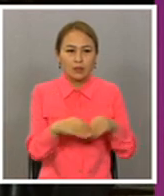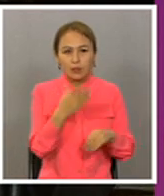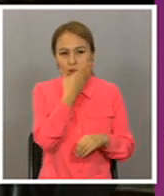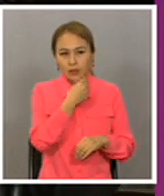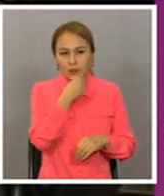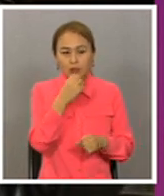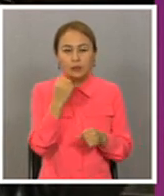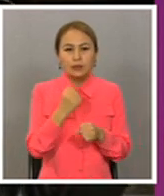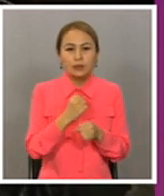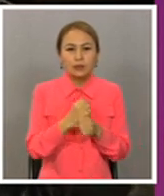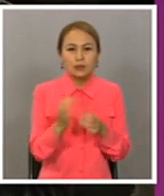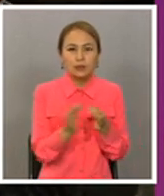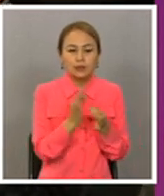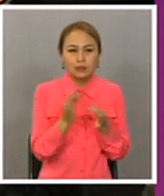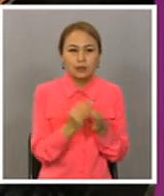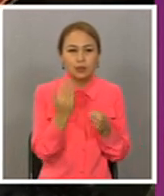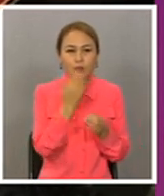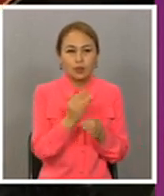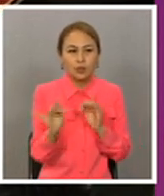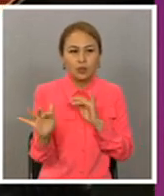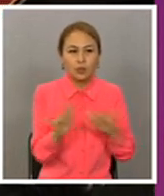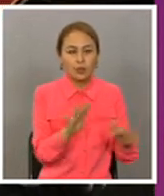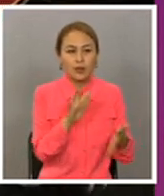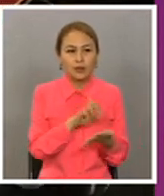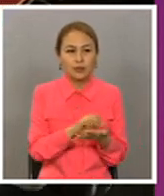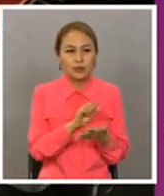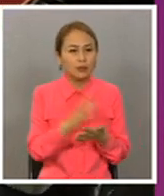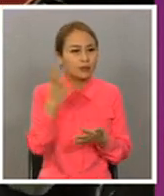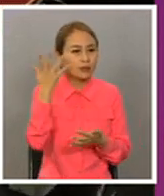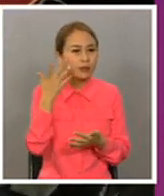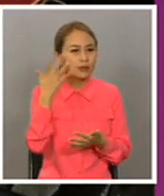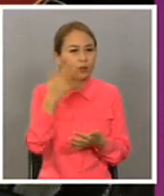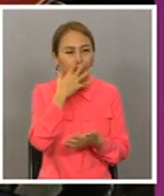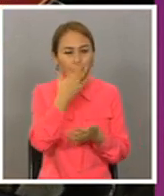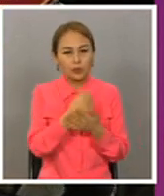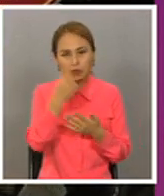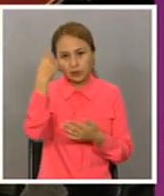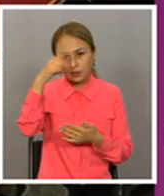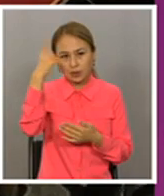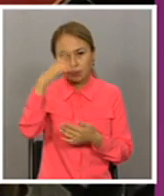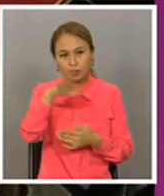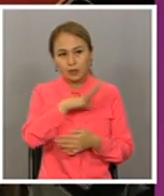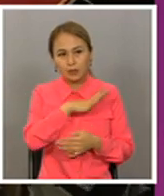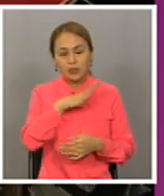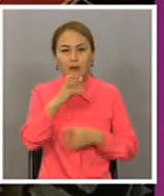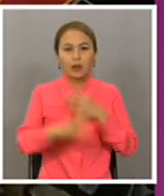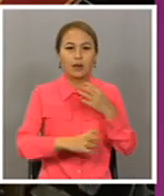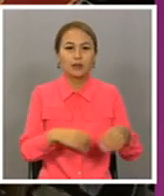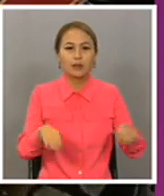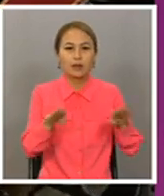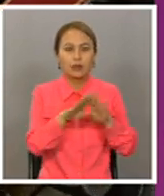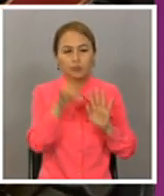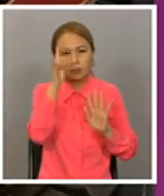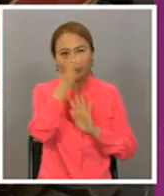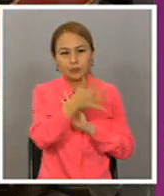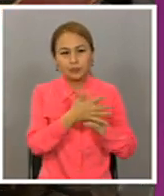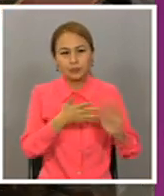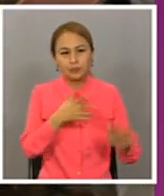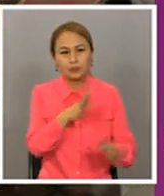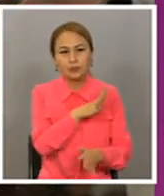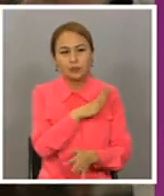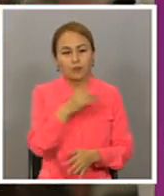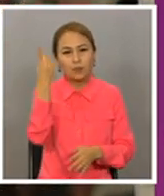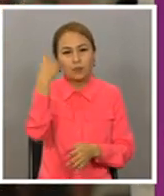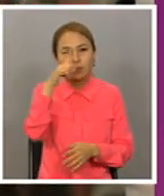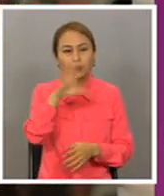ісіне кірісетін. Бұл шаруамен айналысқанда, олар өзінің қиялындағы сырлы әлемге сүңгіп кететін.